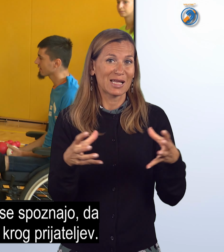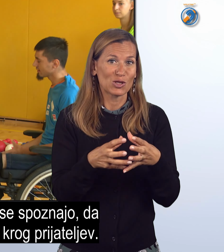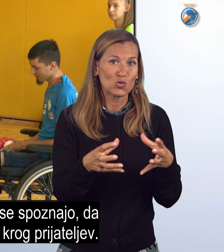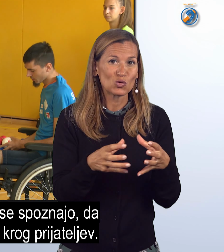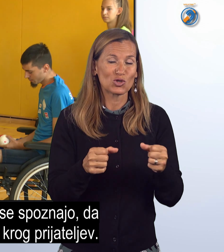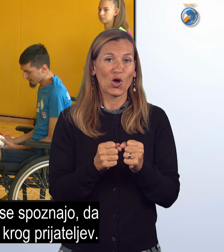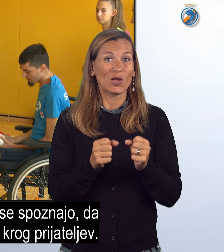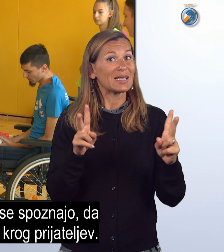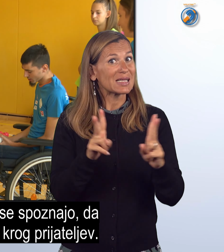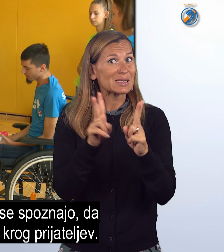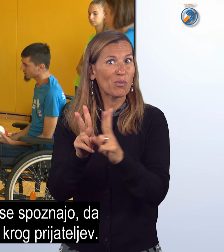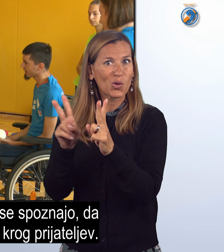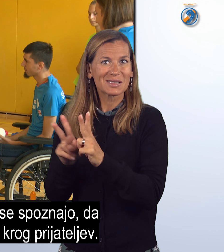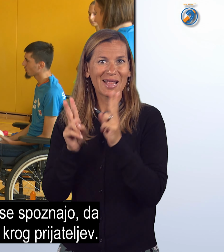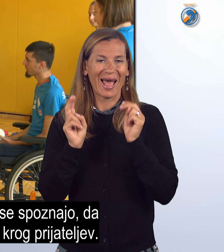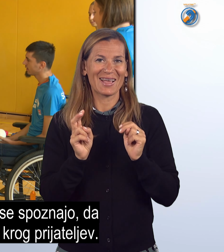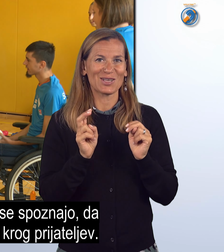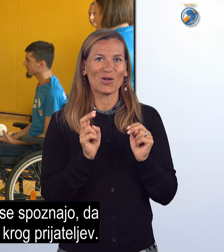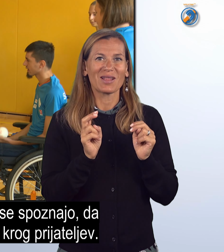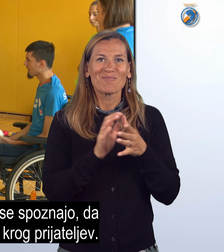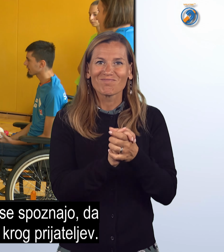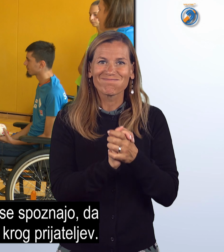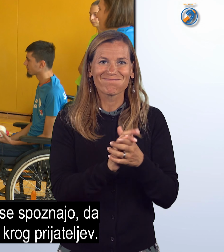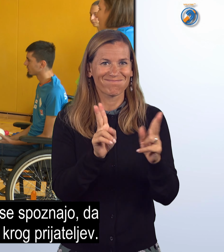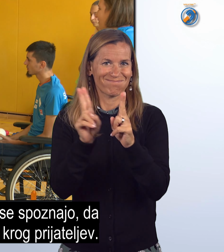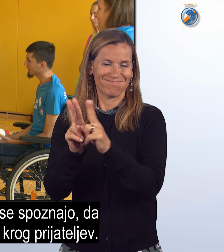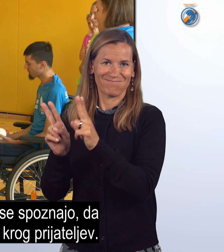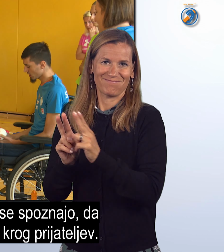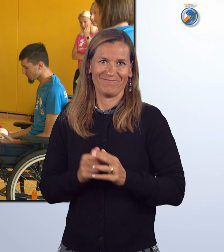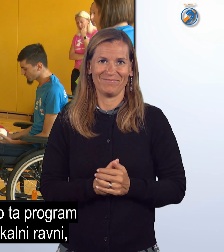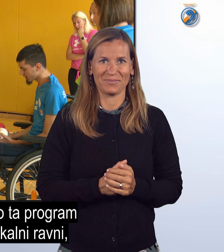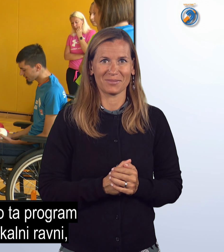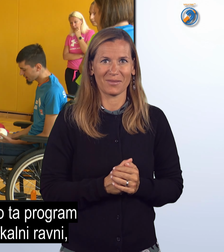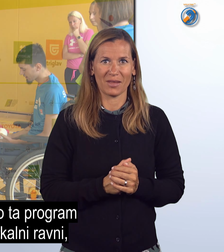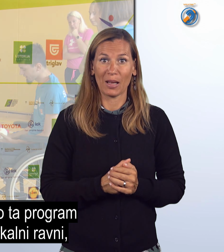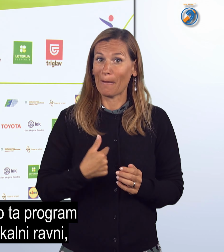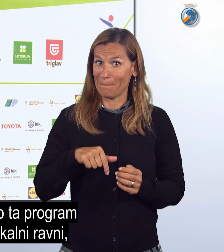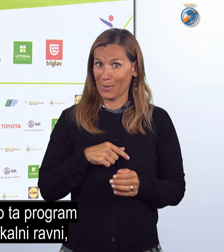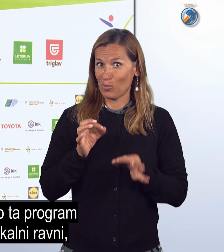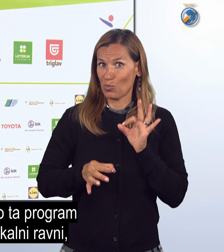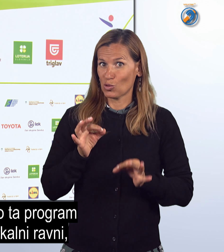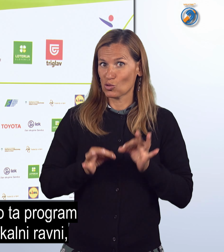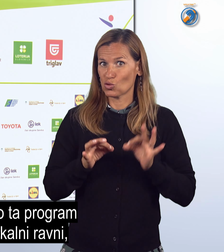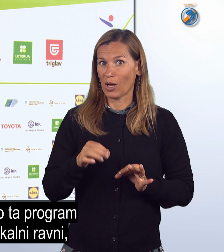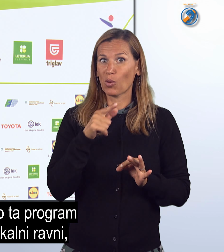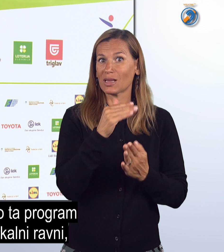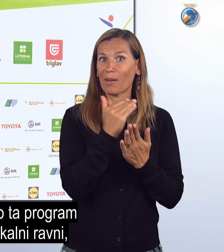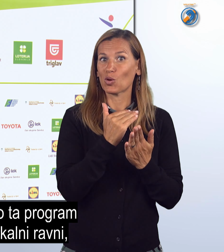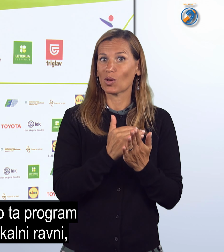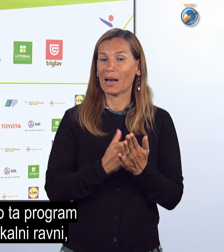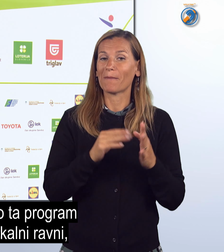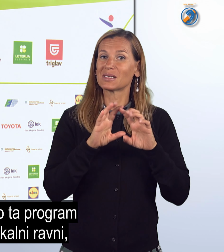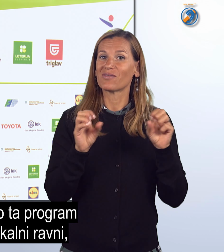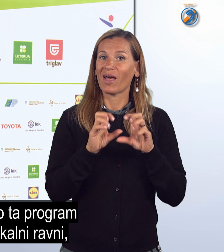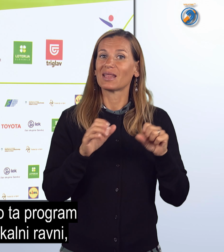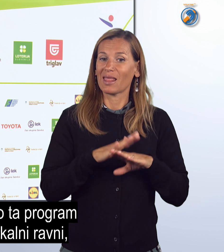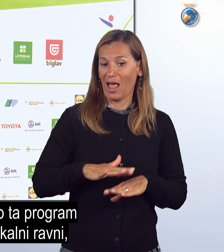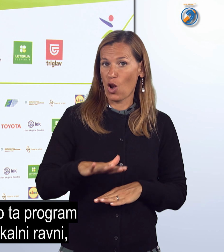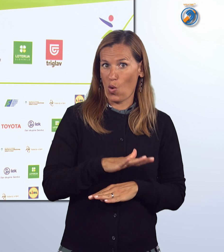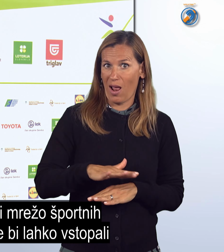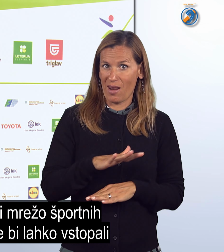spoznajo, da sklenajo čim širši krok prijatelju. Mi poskušamo to, v bistvu ta program izvajati na lokalnem